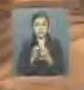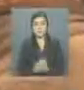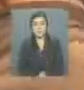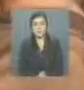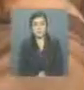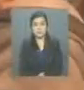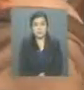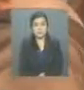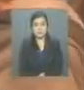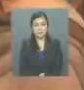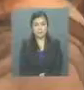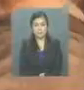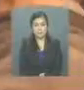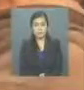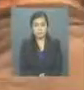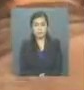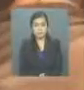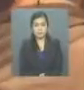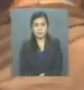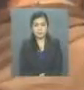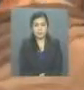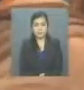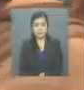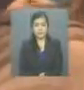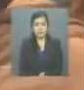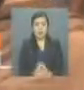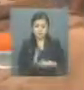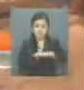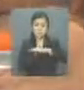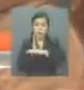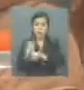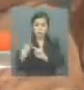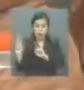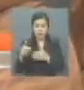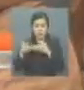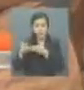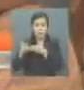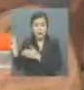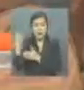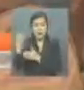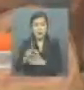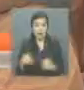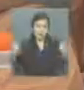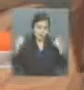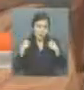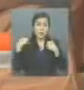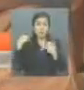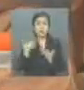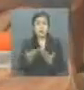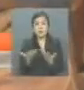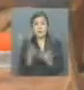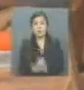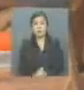เฮ้ยฉลามนี่มันโผล่มาจากไหนเนี่ยเรือโผล่มาจากไหนอุ้ยเสื้อตัวนี้ก็มาแล้วอะไรเงี้ยมันเหมือนกับเป็นการ